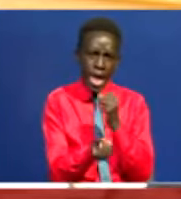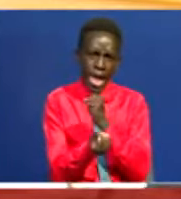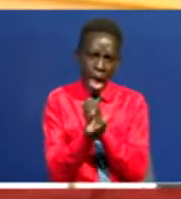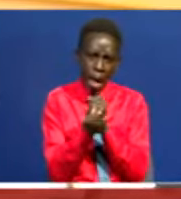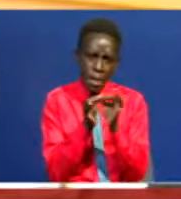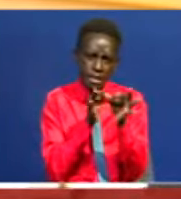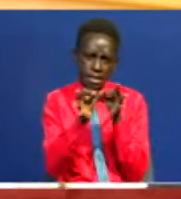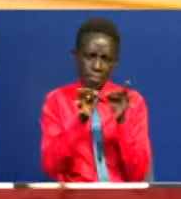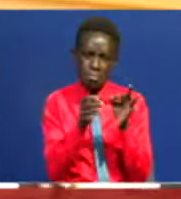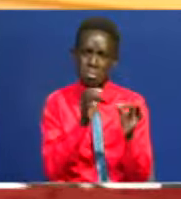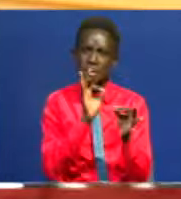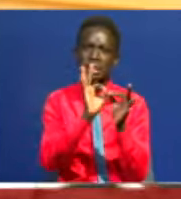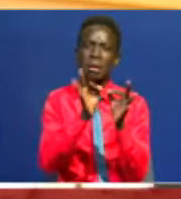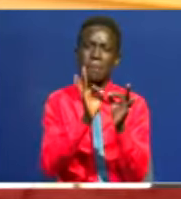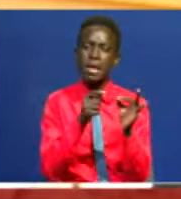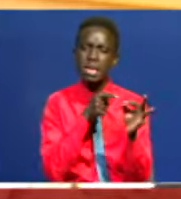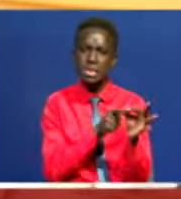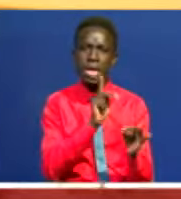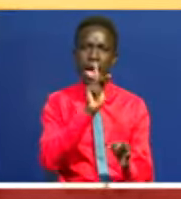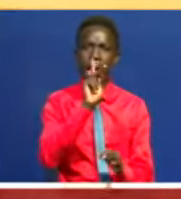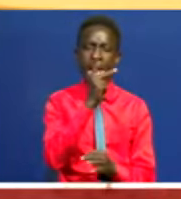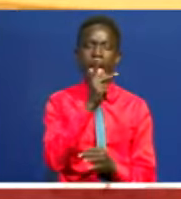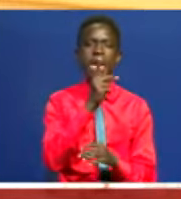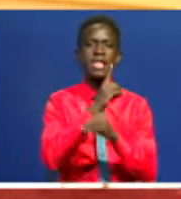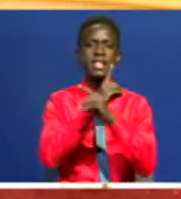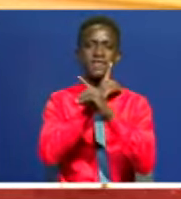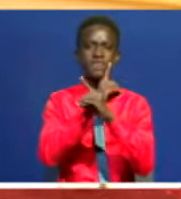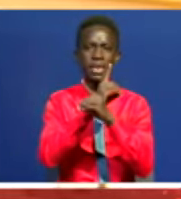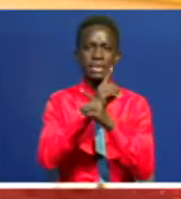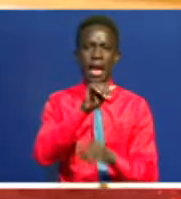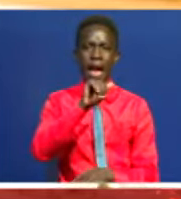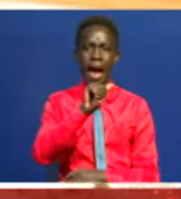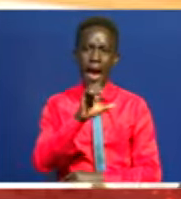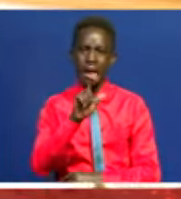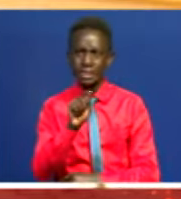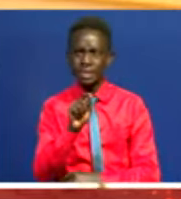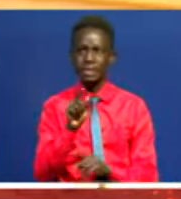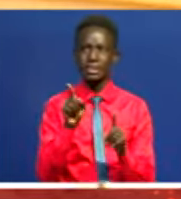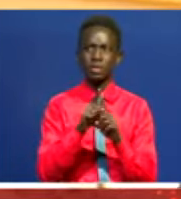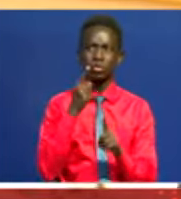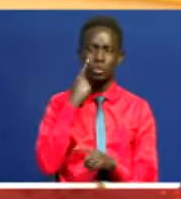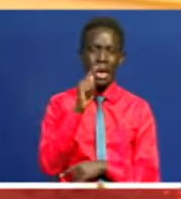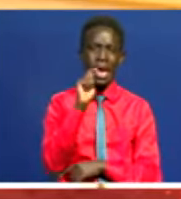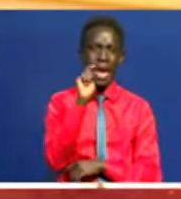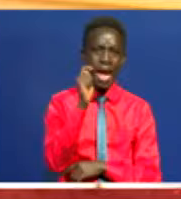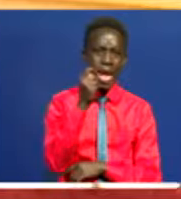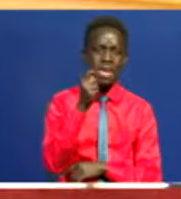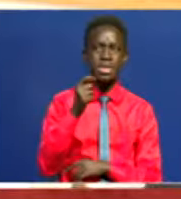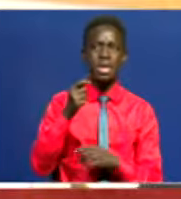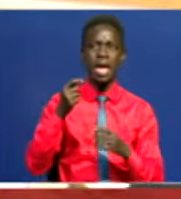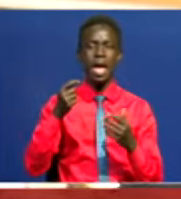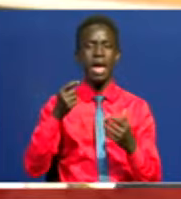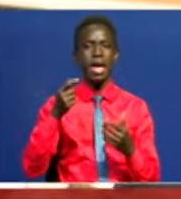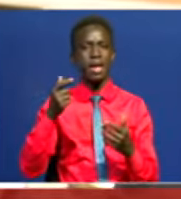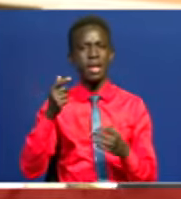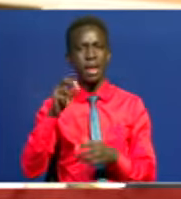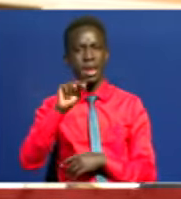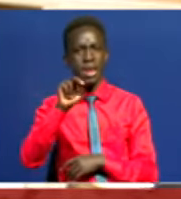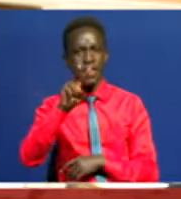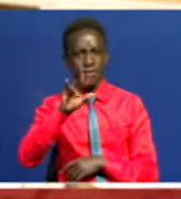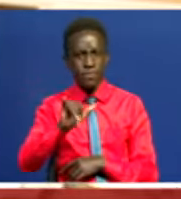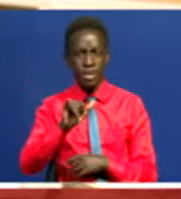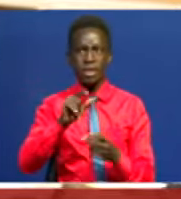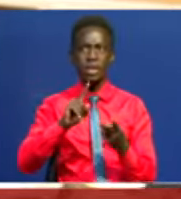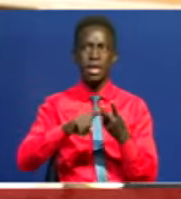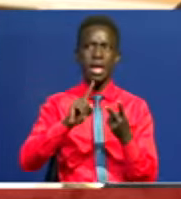only forces, the Kenya Army, the Navy and the Air Force are the only ones that, under the mandate, the power of the